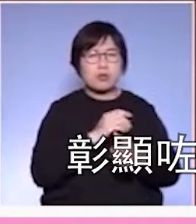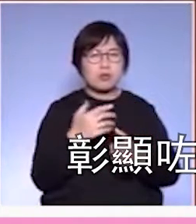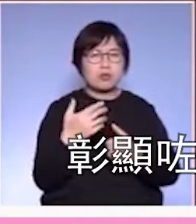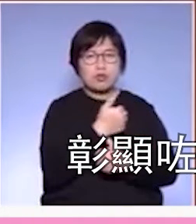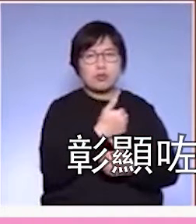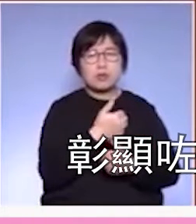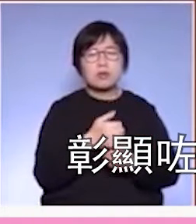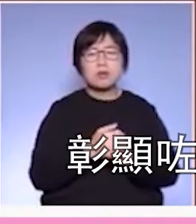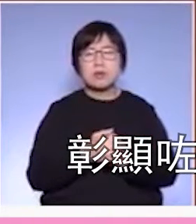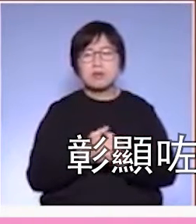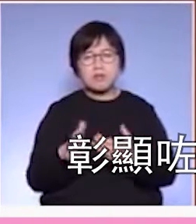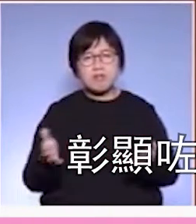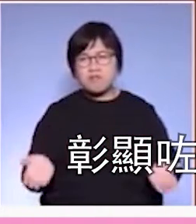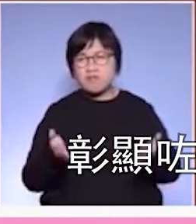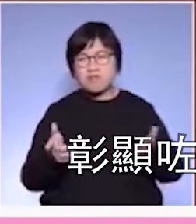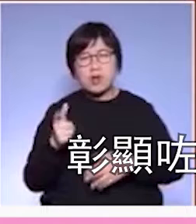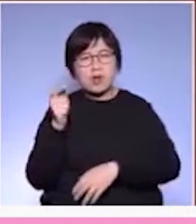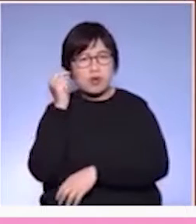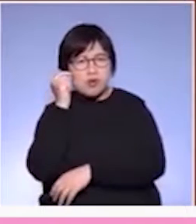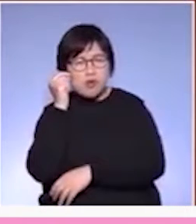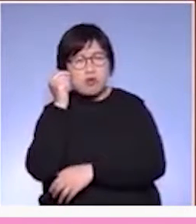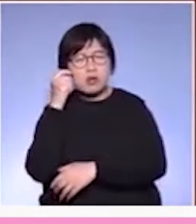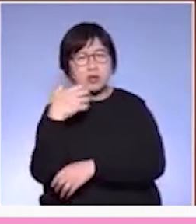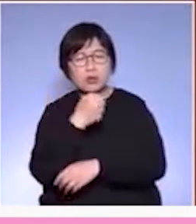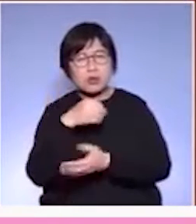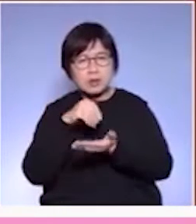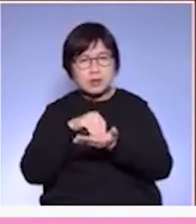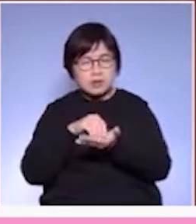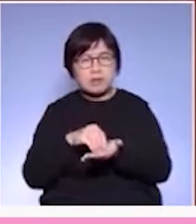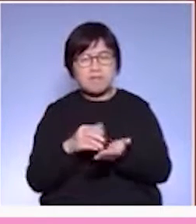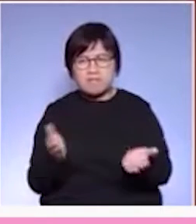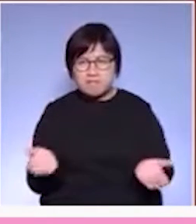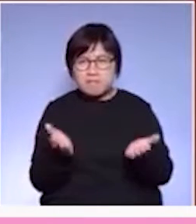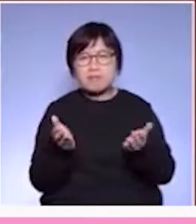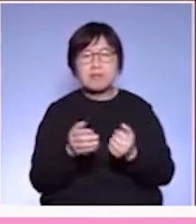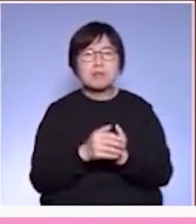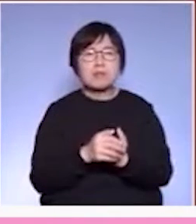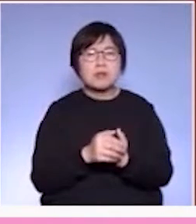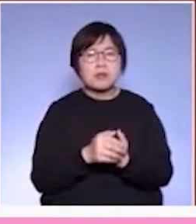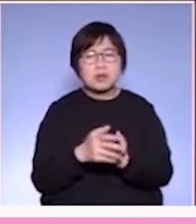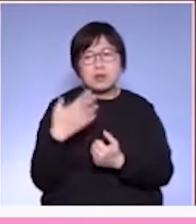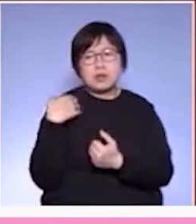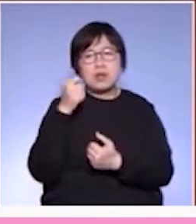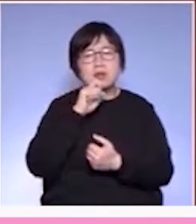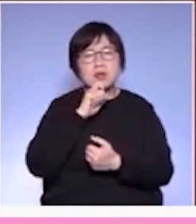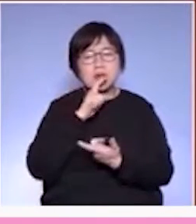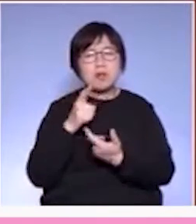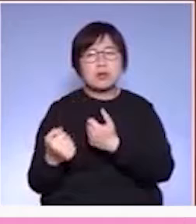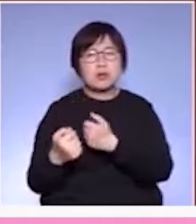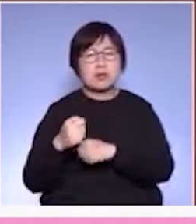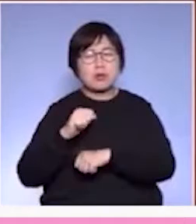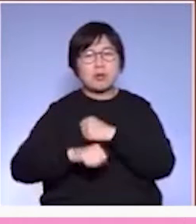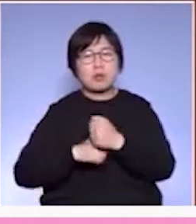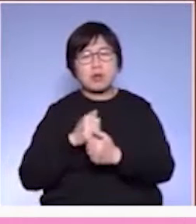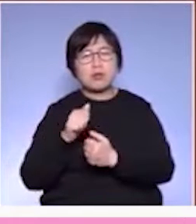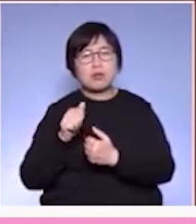咧對於推動婦女權益嘅決心啦。咁所以喺早前已經得到勞顧會支持侍